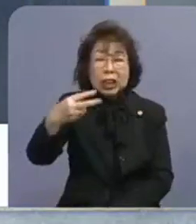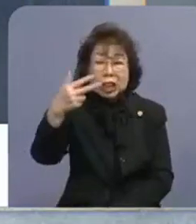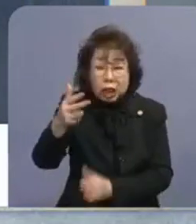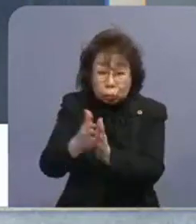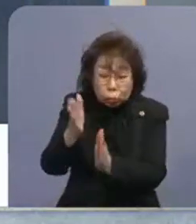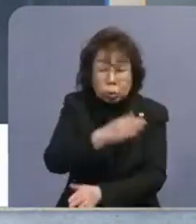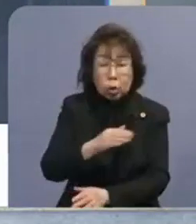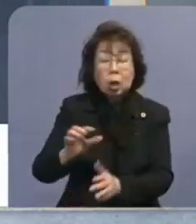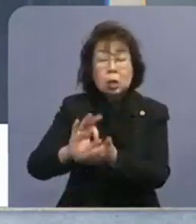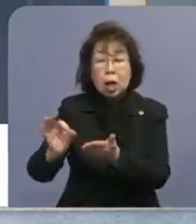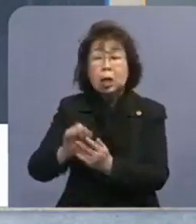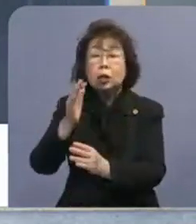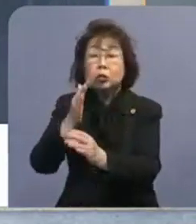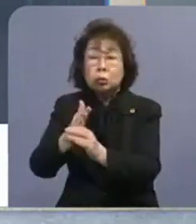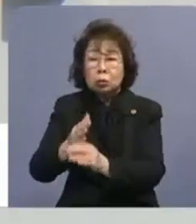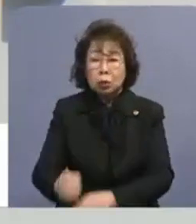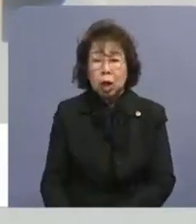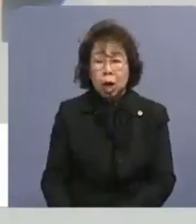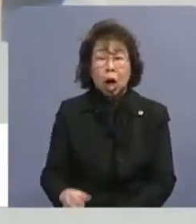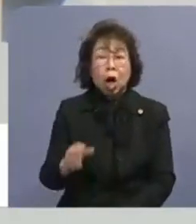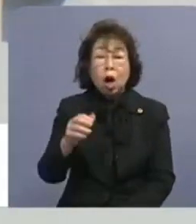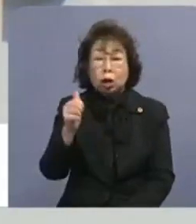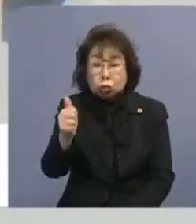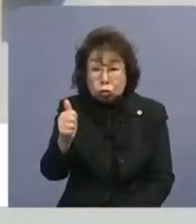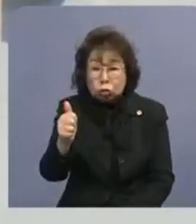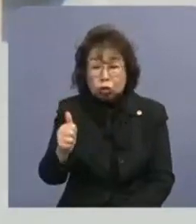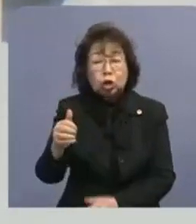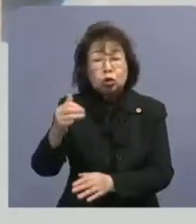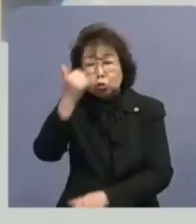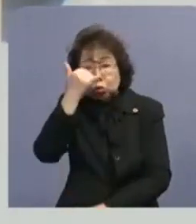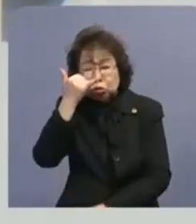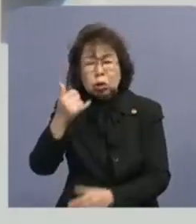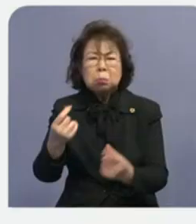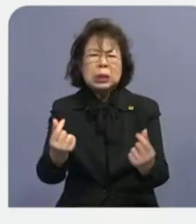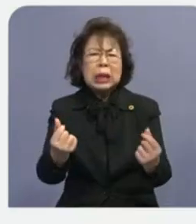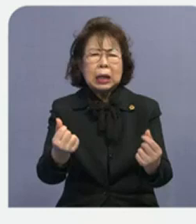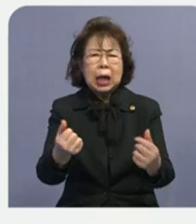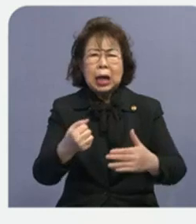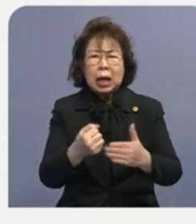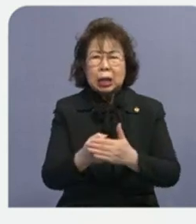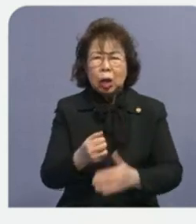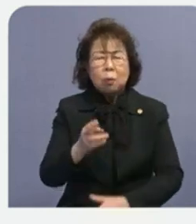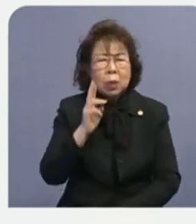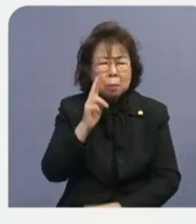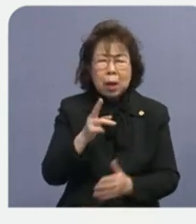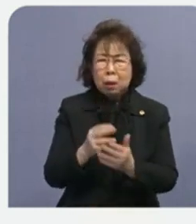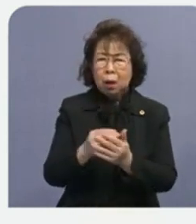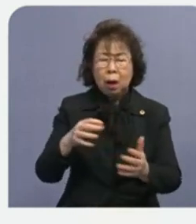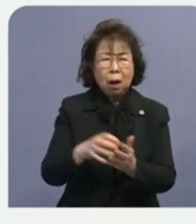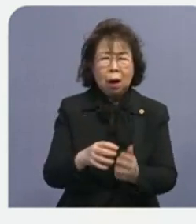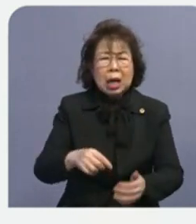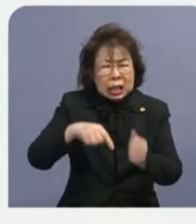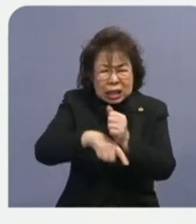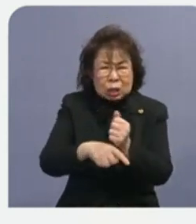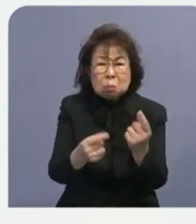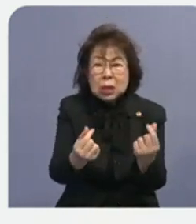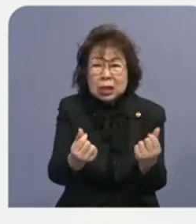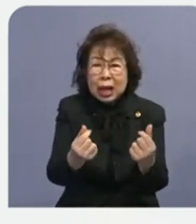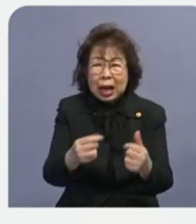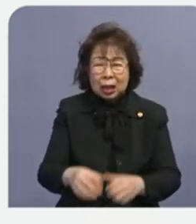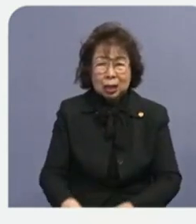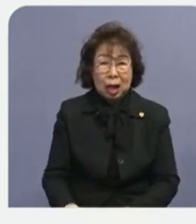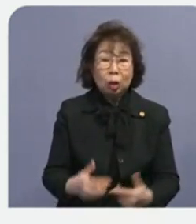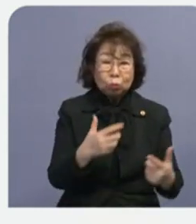사용하고 있는 도시 슬록은 구충주와도 비슷합니다 심지어 굿이란 단어에 포함된 뜻도 비슷합니다